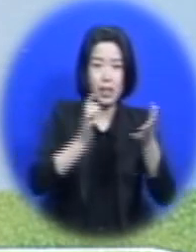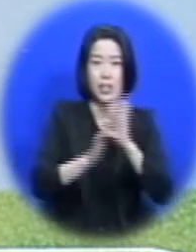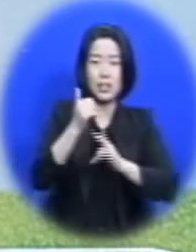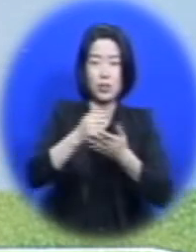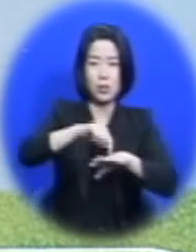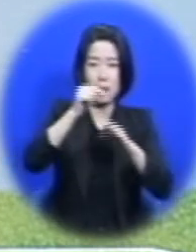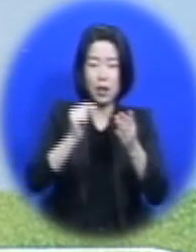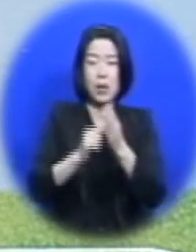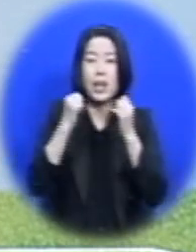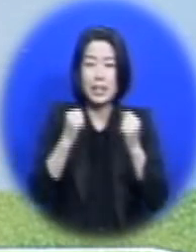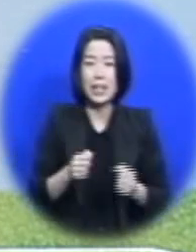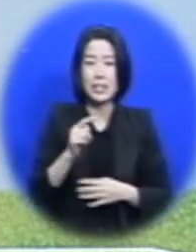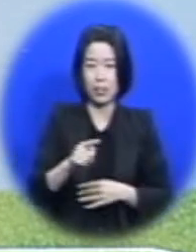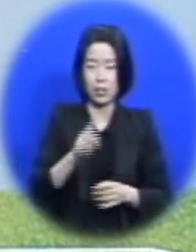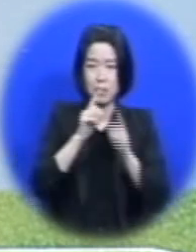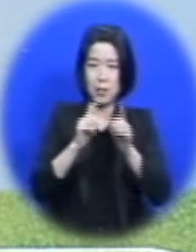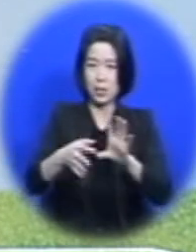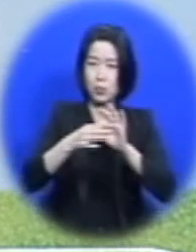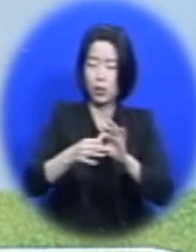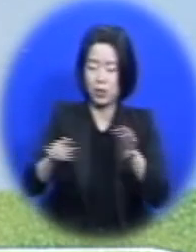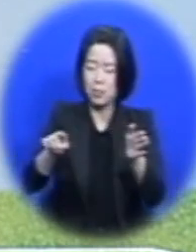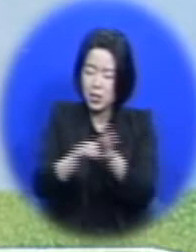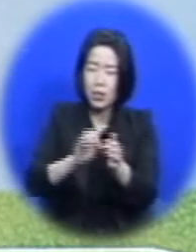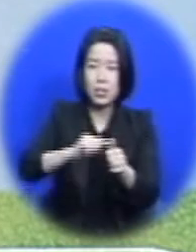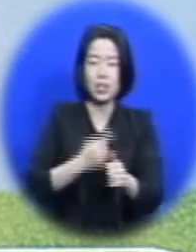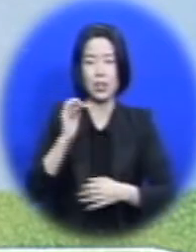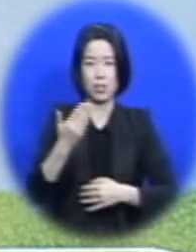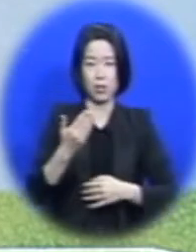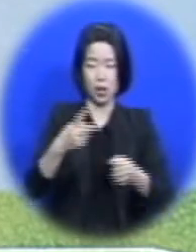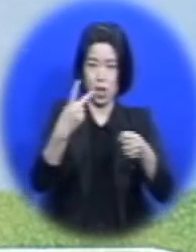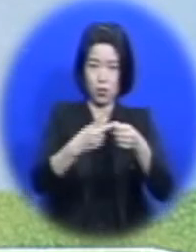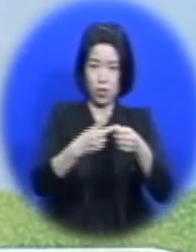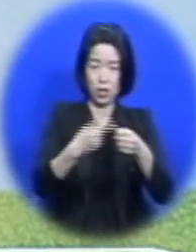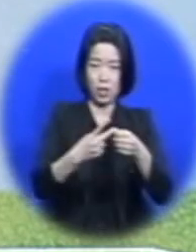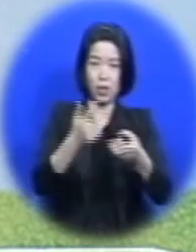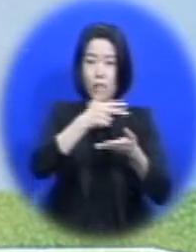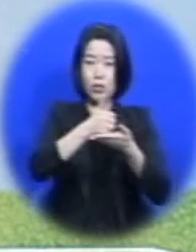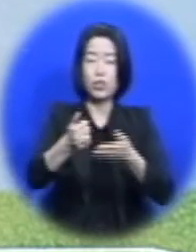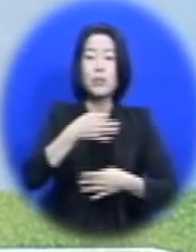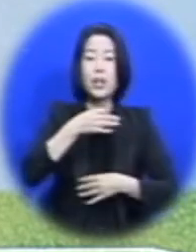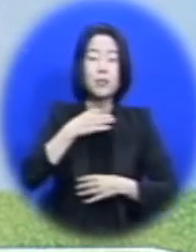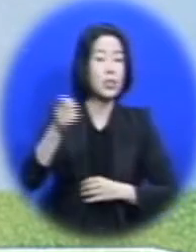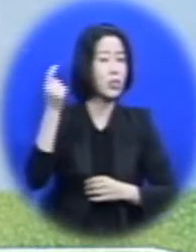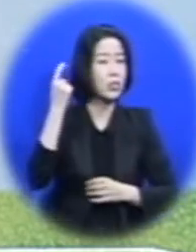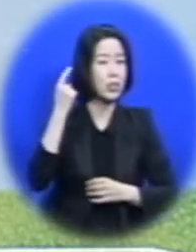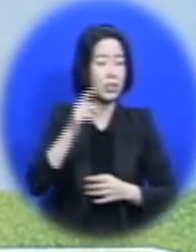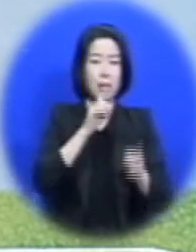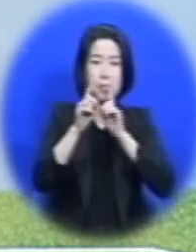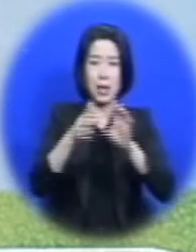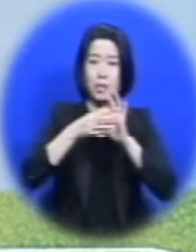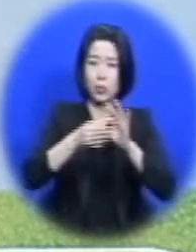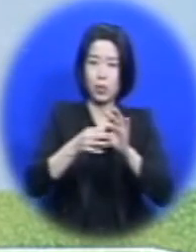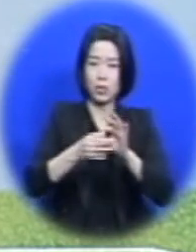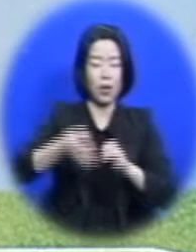마음이 계신 것이 말씀을 통해서 믿어졌다 는 거예요 둘째 날에는 주님의 음성을 듣는 것이 말씀을 통해서